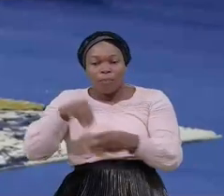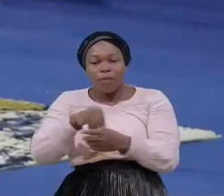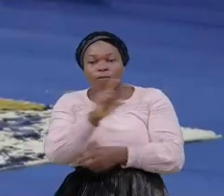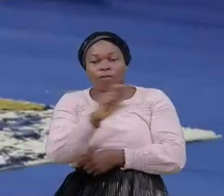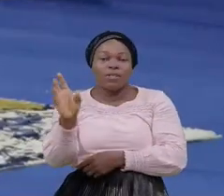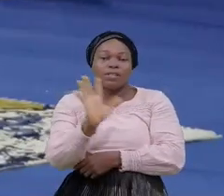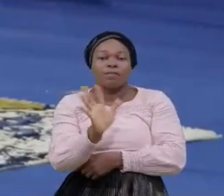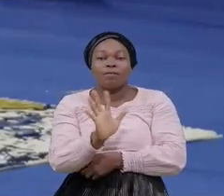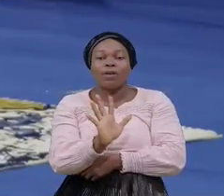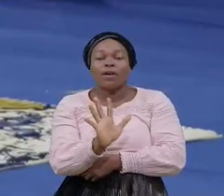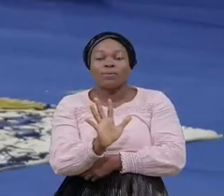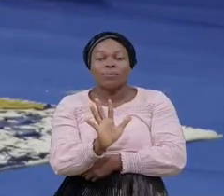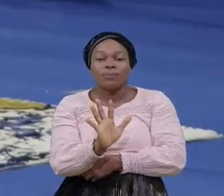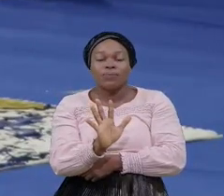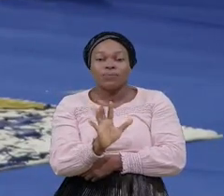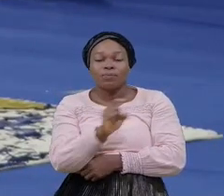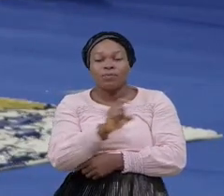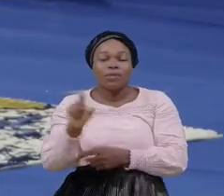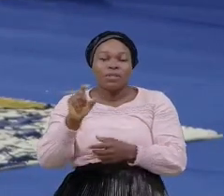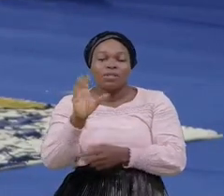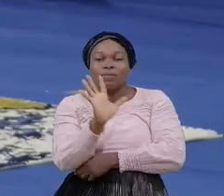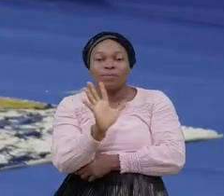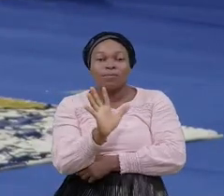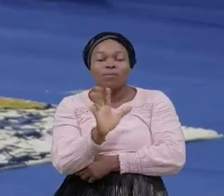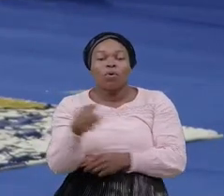était couché. Le verset 5 dit,